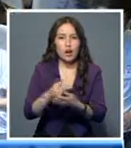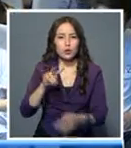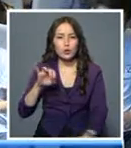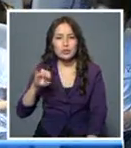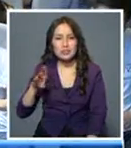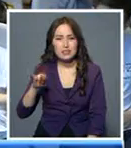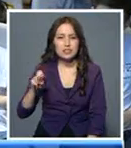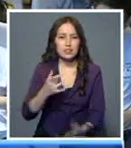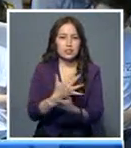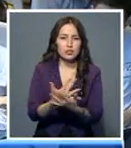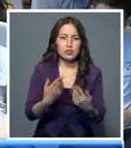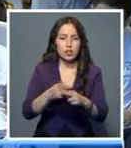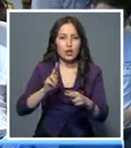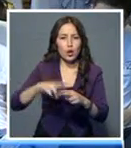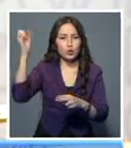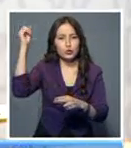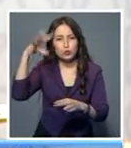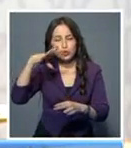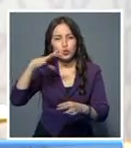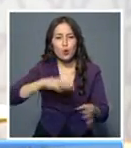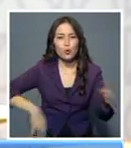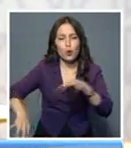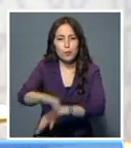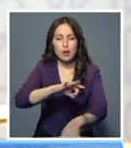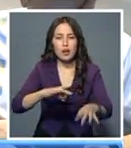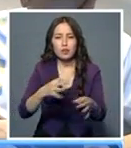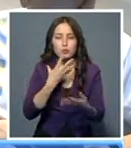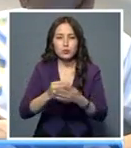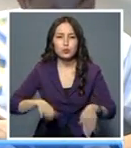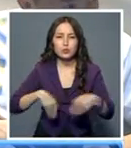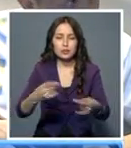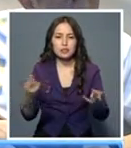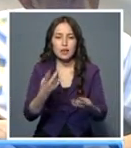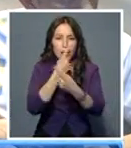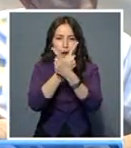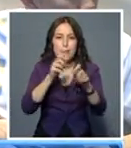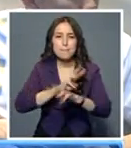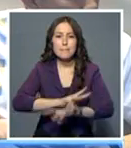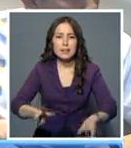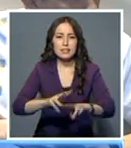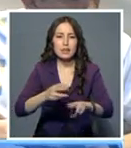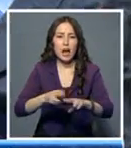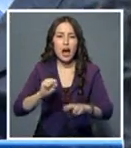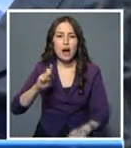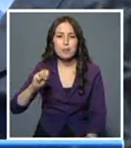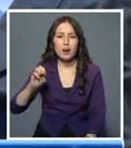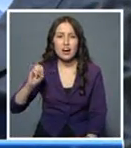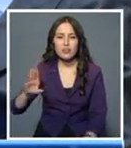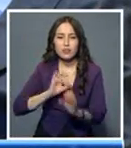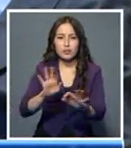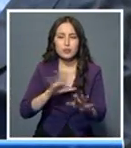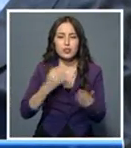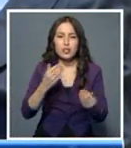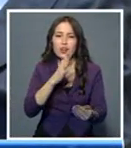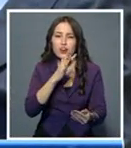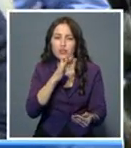қатысты тың жобаларын ұсынуы тиіс. Шараға қатысқан ақпарат және коммуникациялар министрі Дәурен Абаев мемлекет басшысының тапсырмасына сай цифрлық